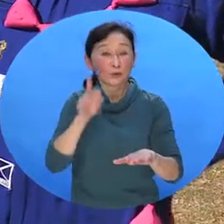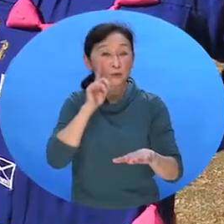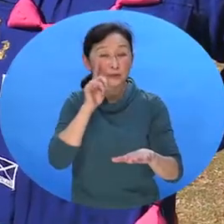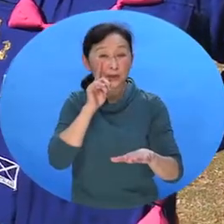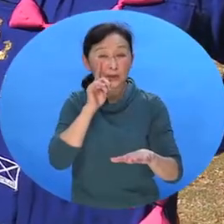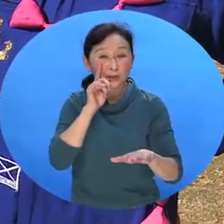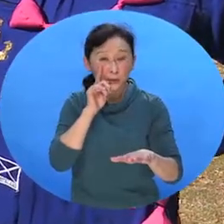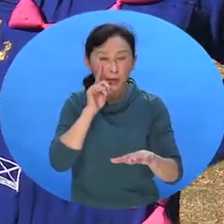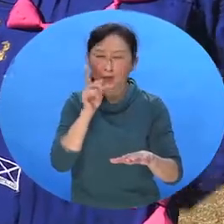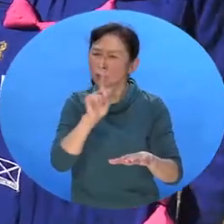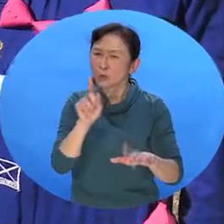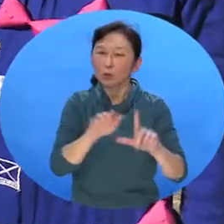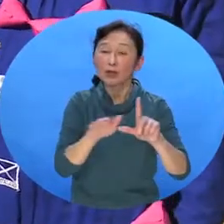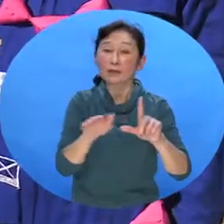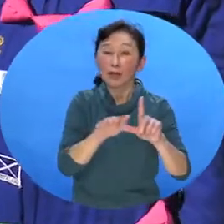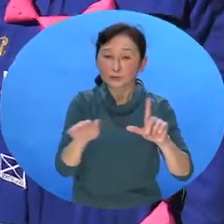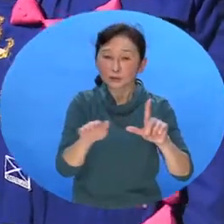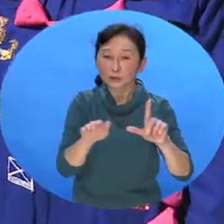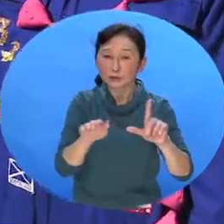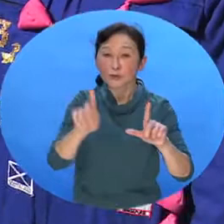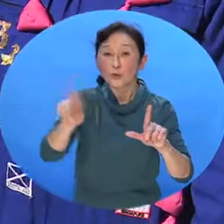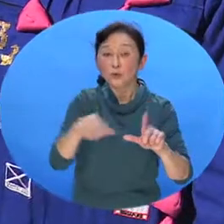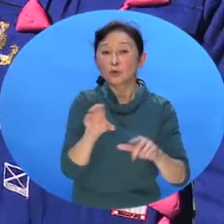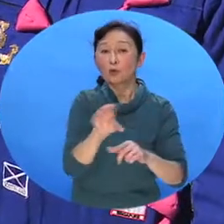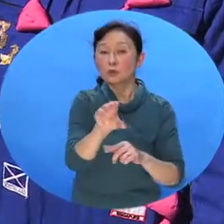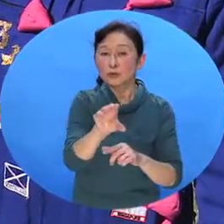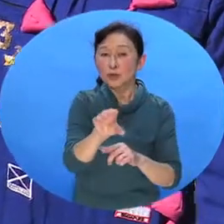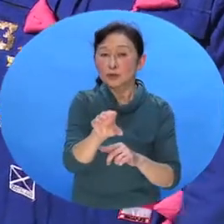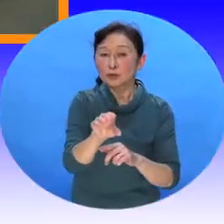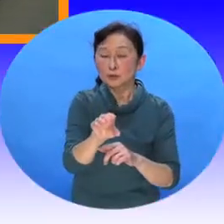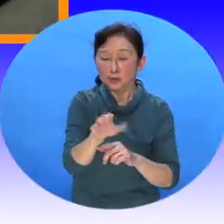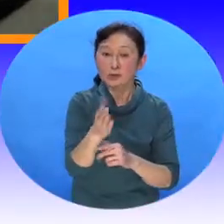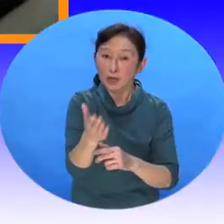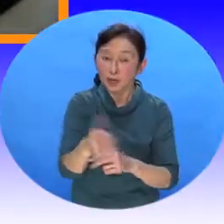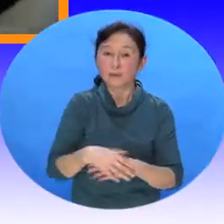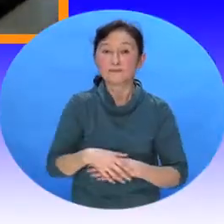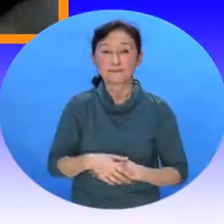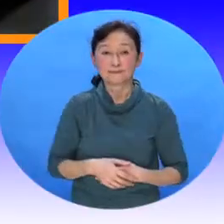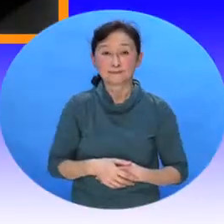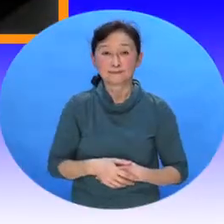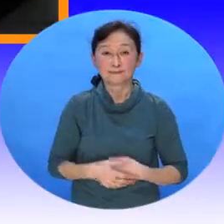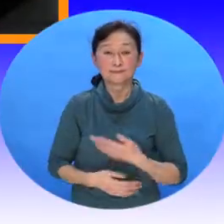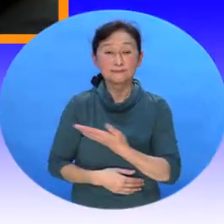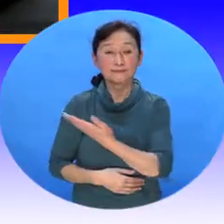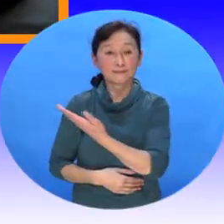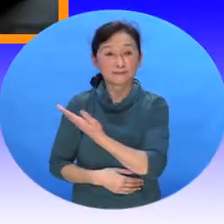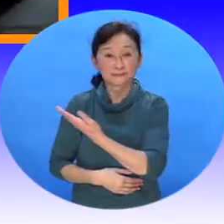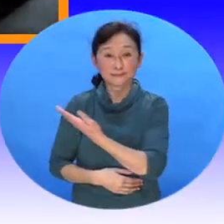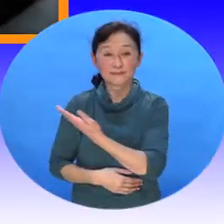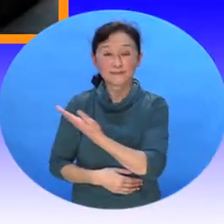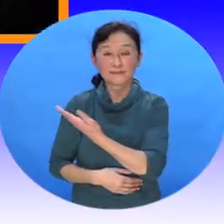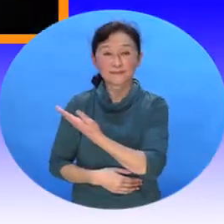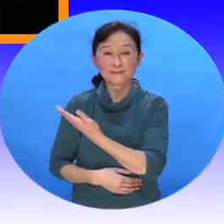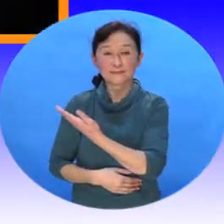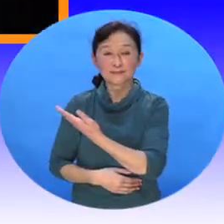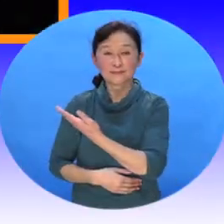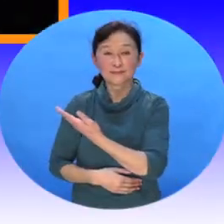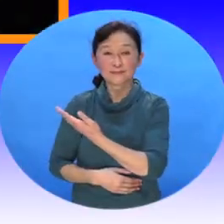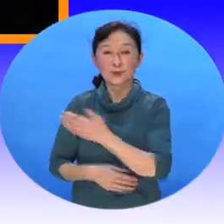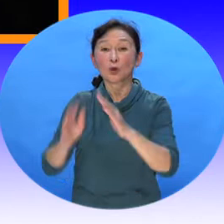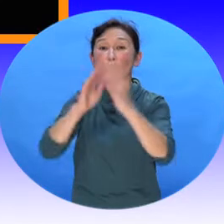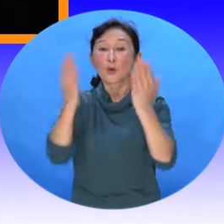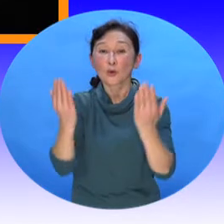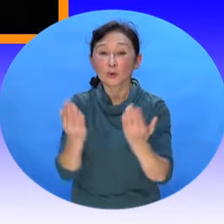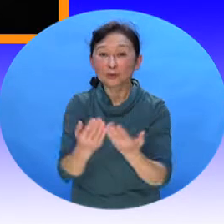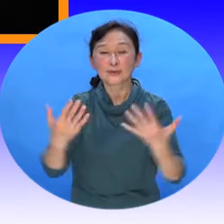っていうのはどのレベルの自動運転の実験なんですか。 アクセルとブレーキとステアリング、はいはい、これを全